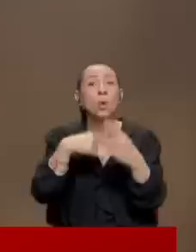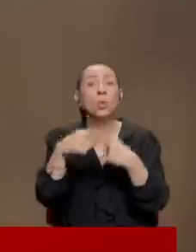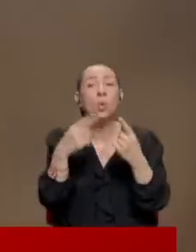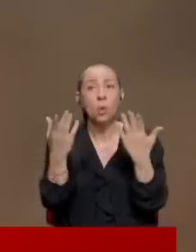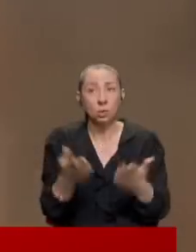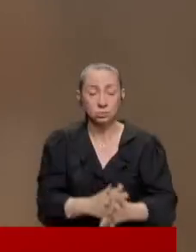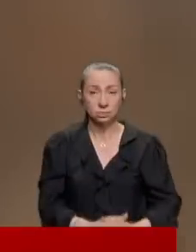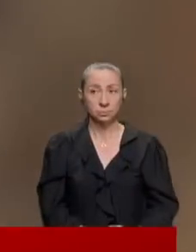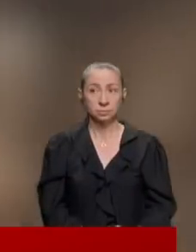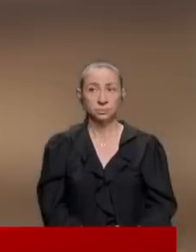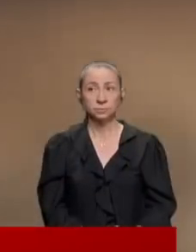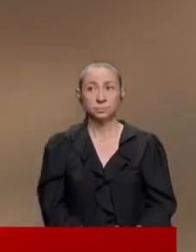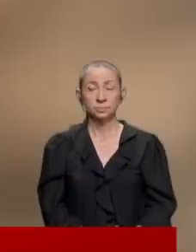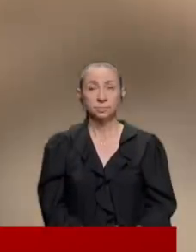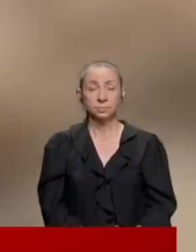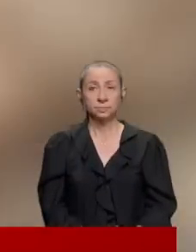aranıyor.